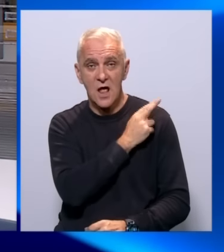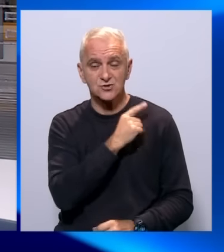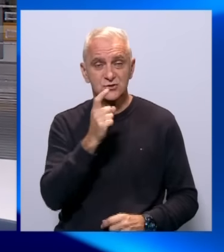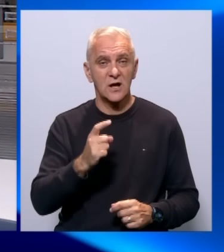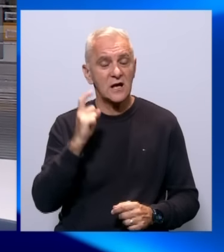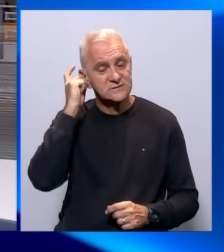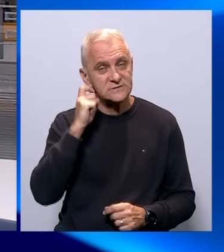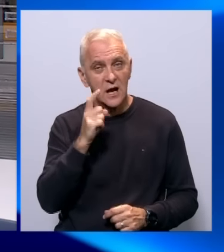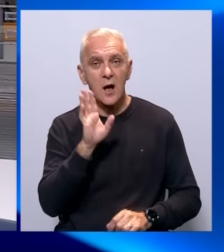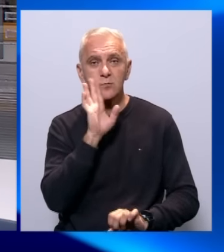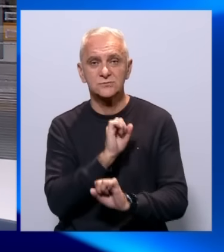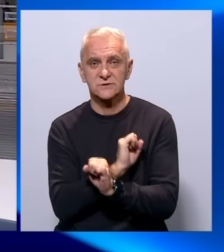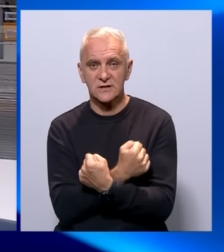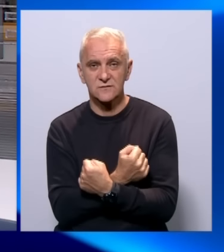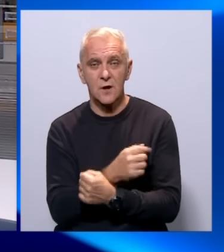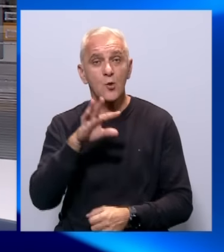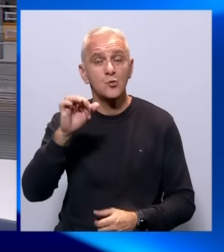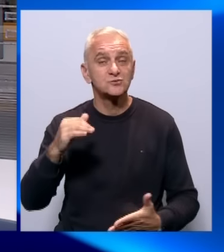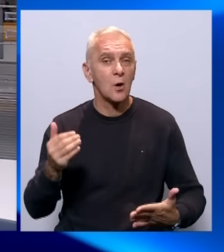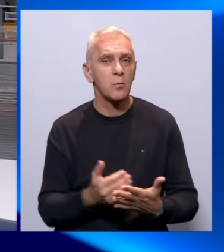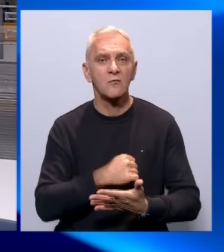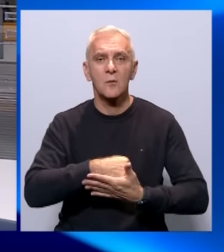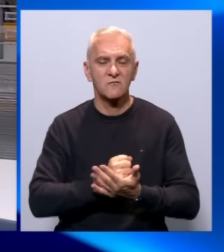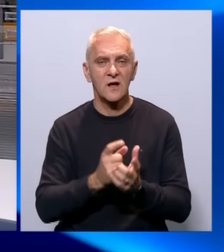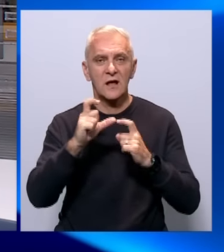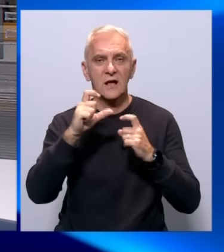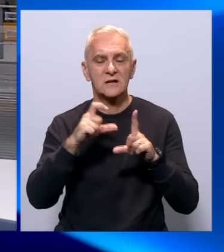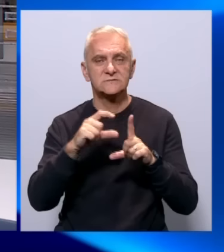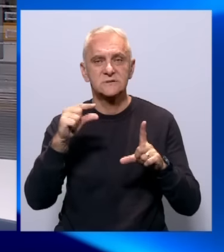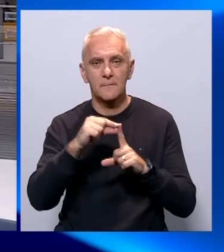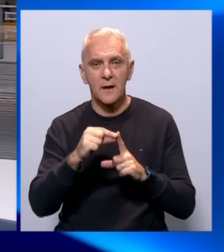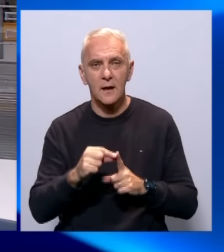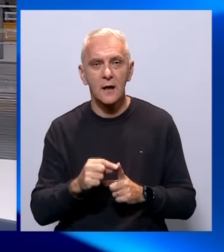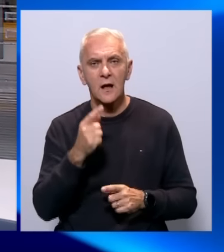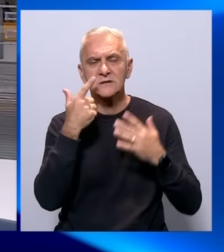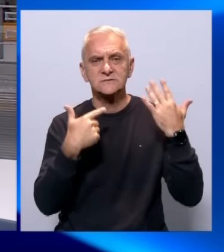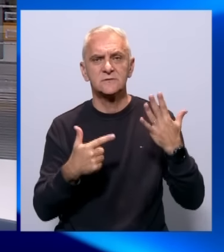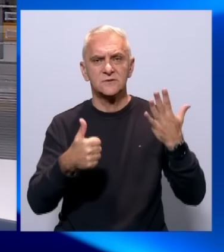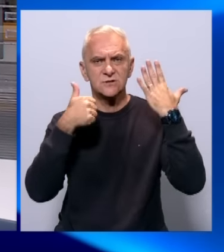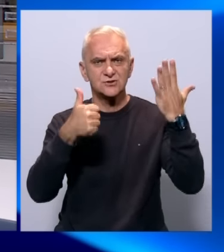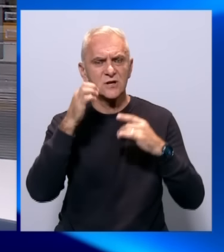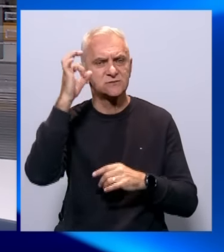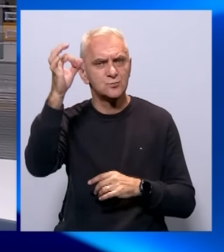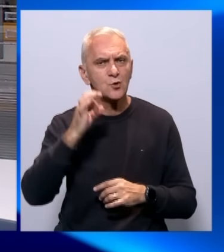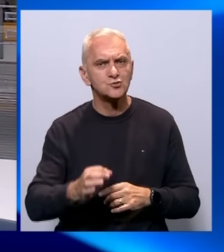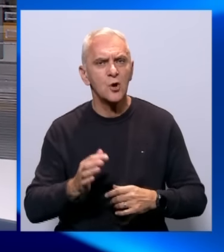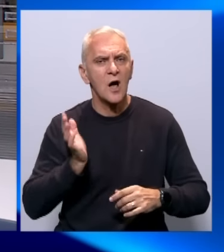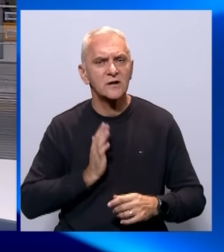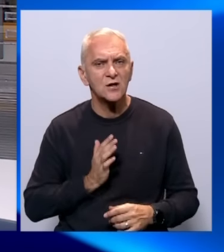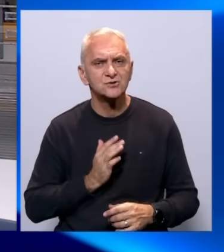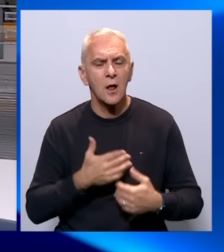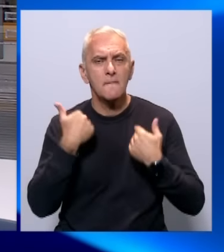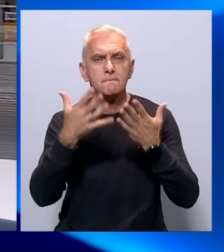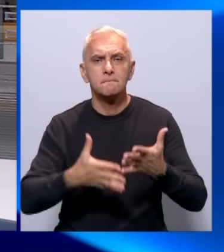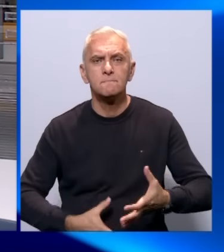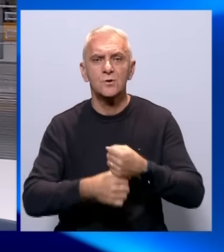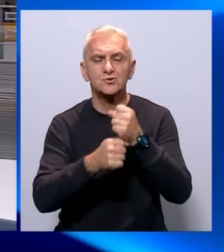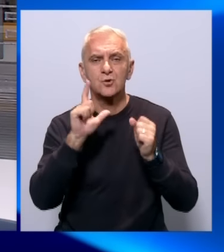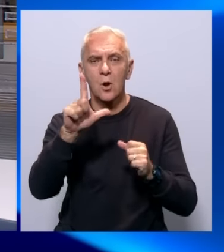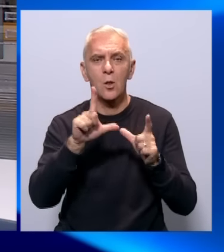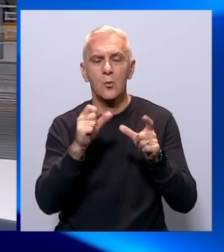iz Stranke za BiH. Tuzla je ponovno potvrdila da je bastion SDP-a, jer je 76% građana dalo